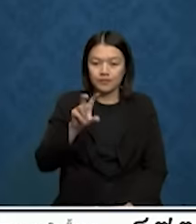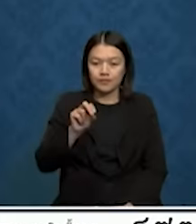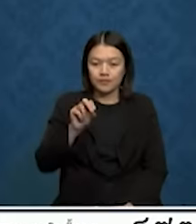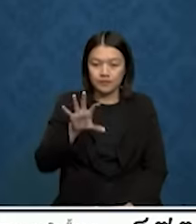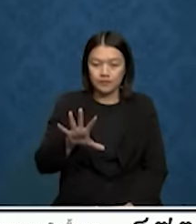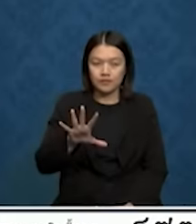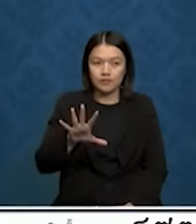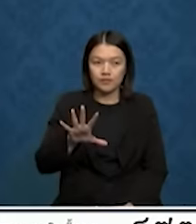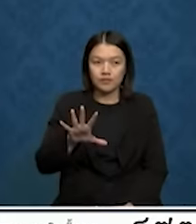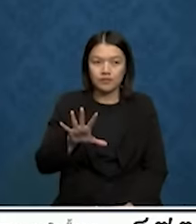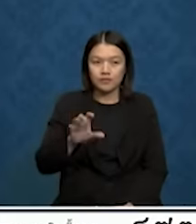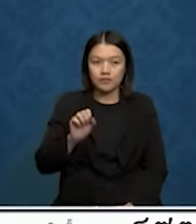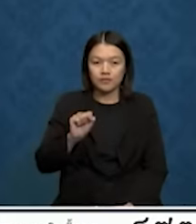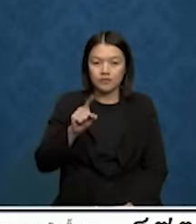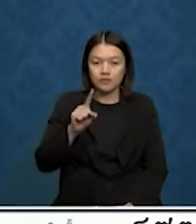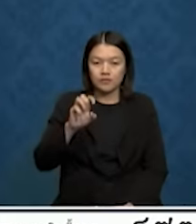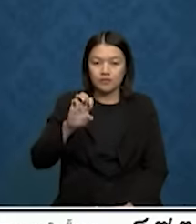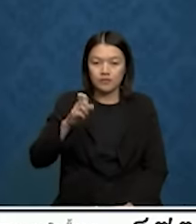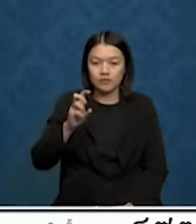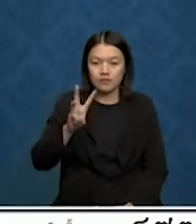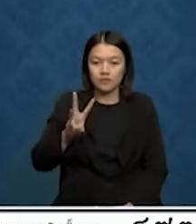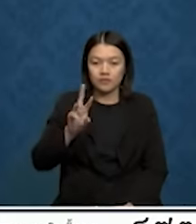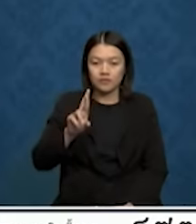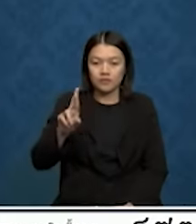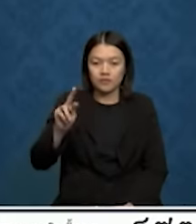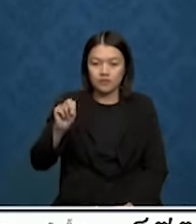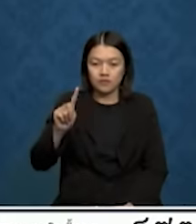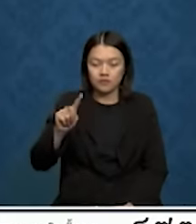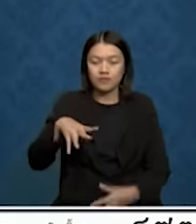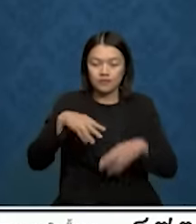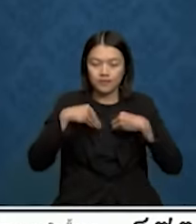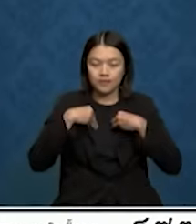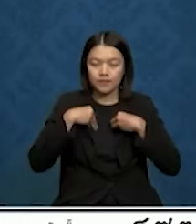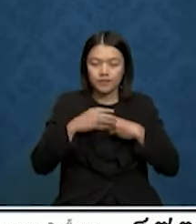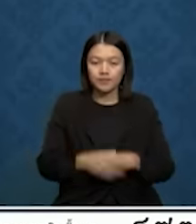435นางสิริวัลปราศจากศัตรู เห็นชอบค่ะ